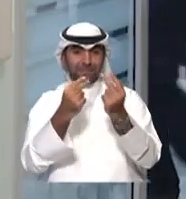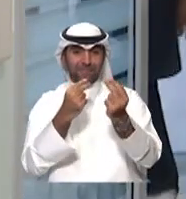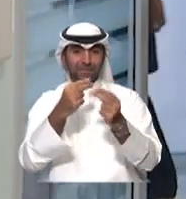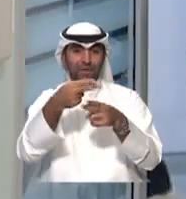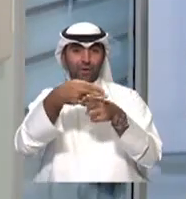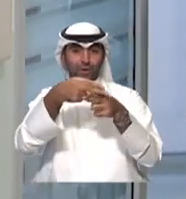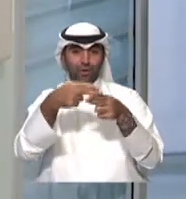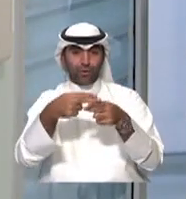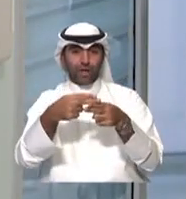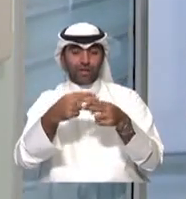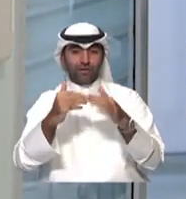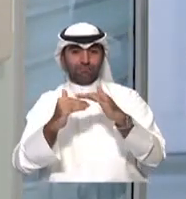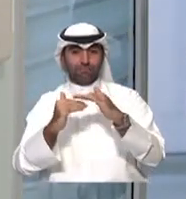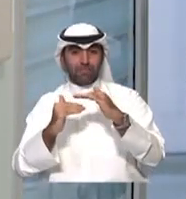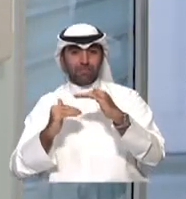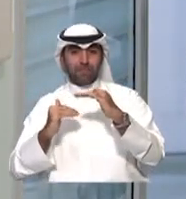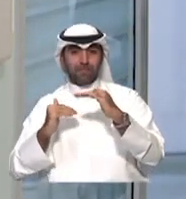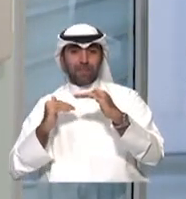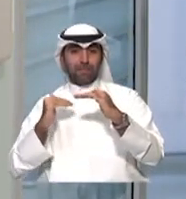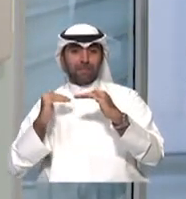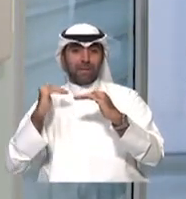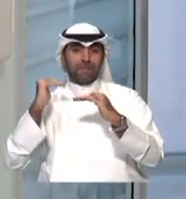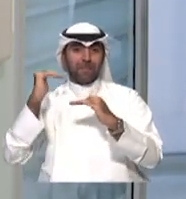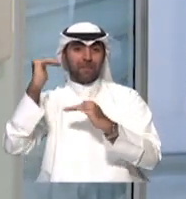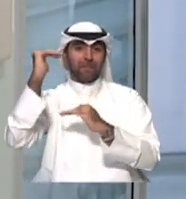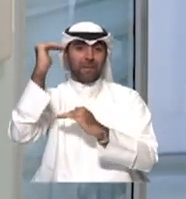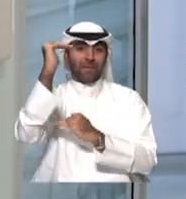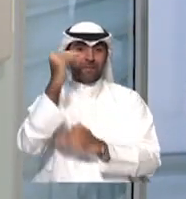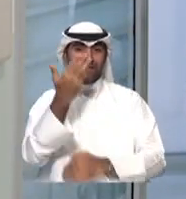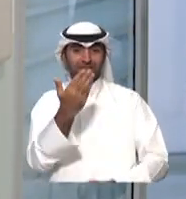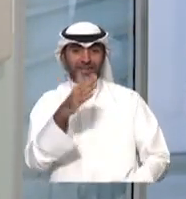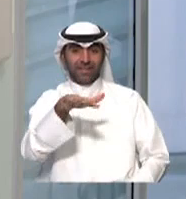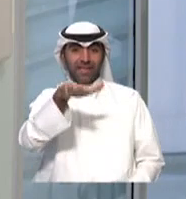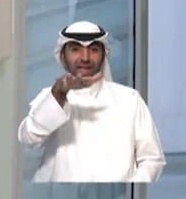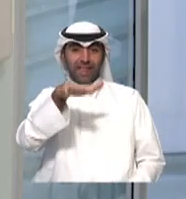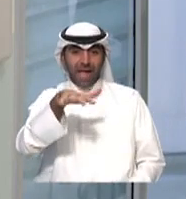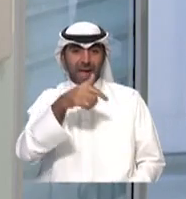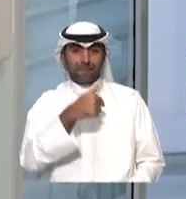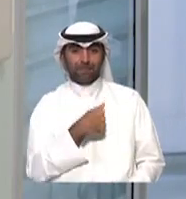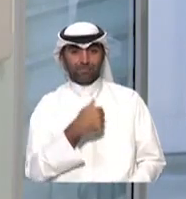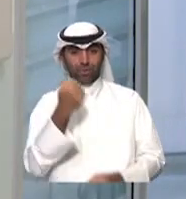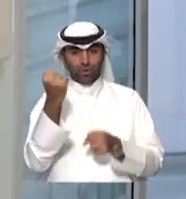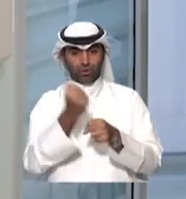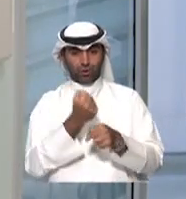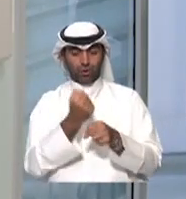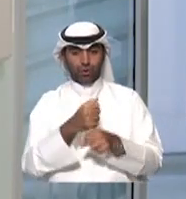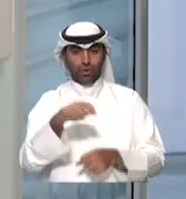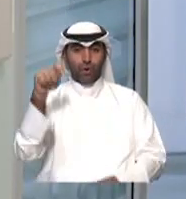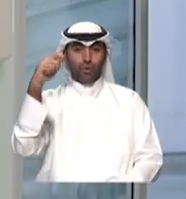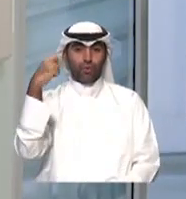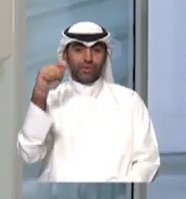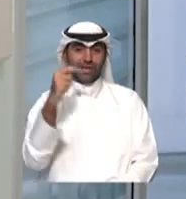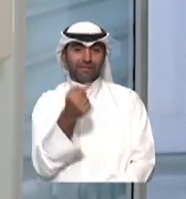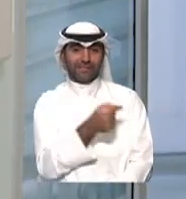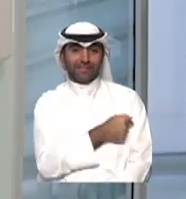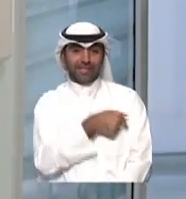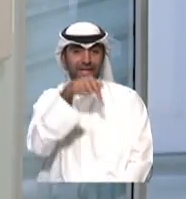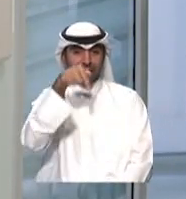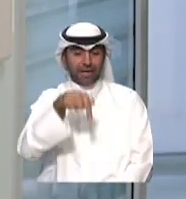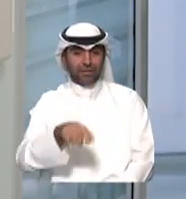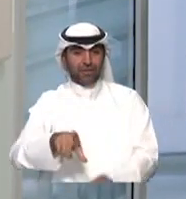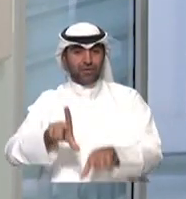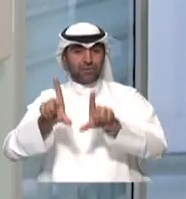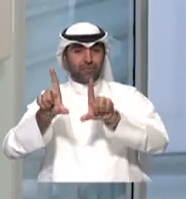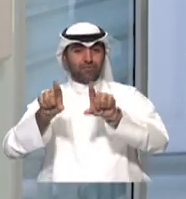جميل. طبعا هذا نتيجة أمور عدة، أحداها أن الناس الحمد لله بالتزامها